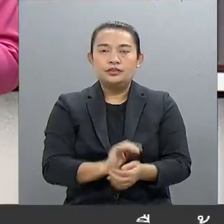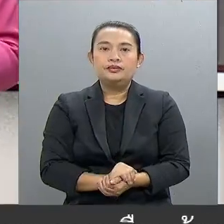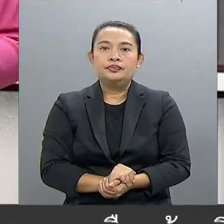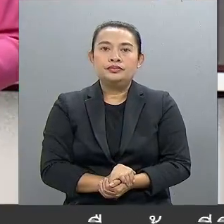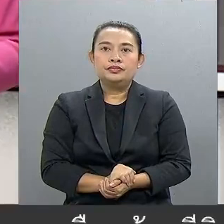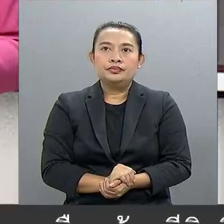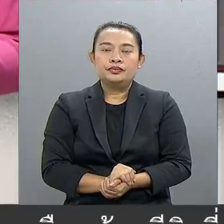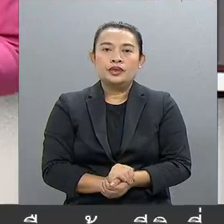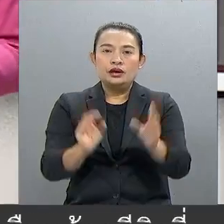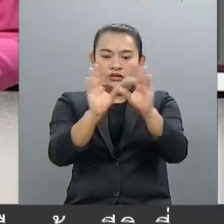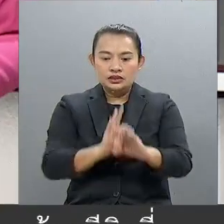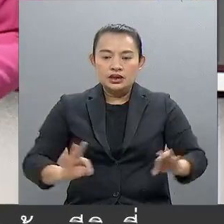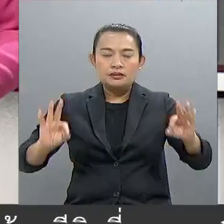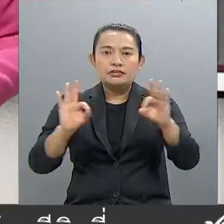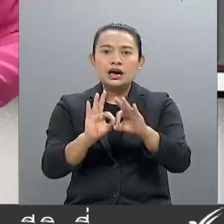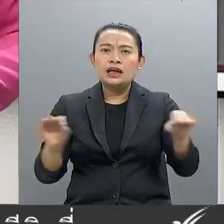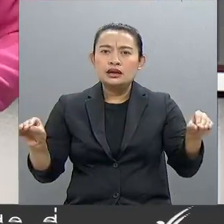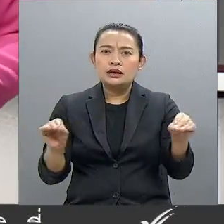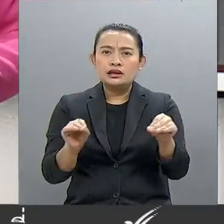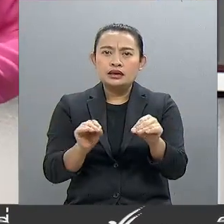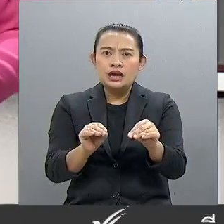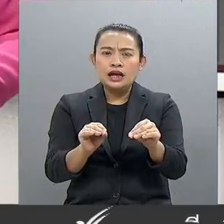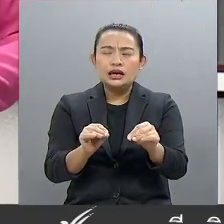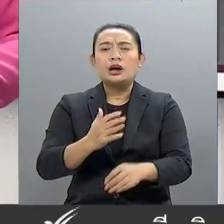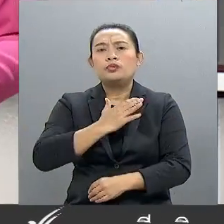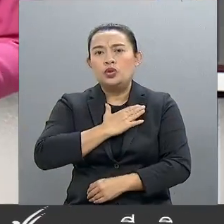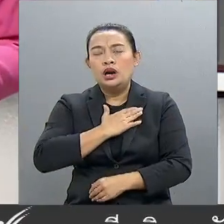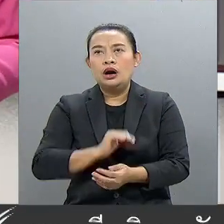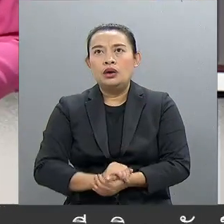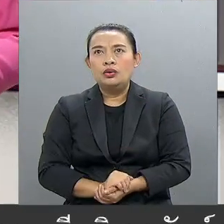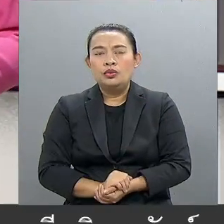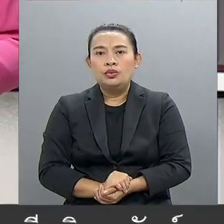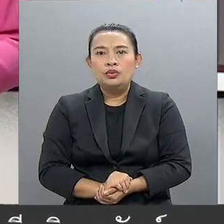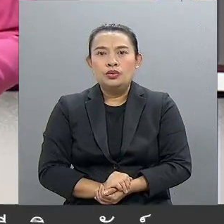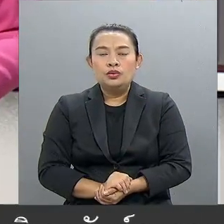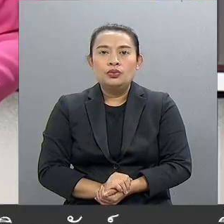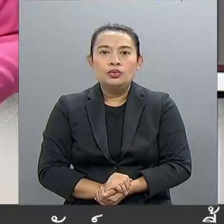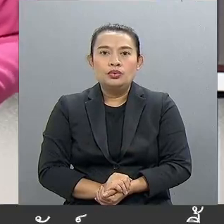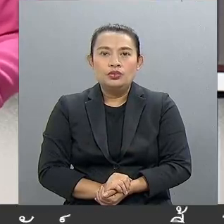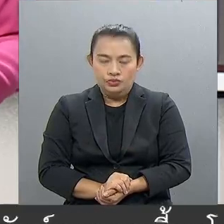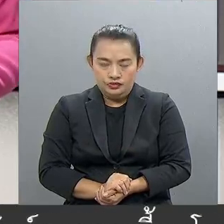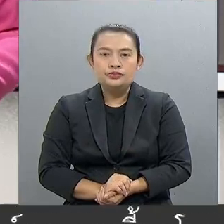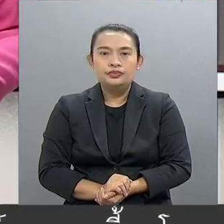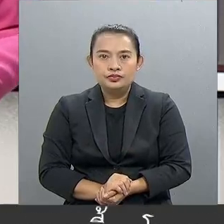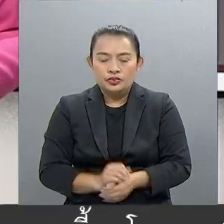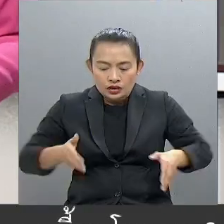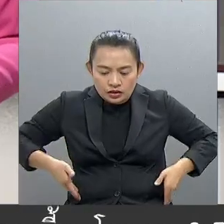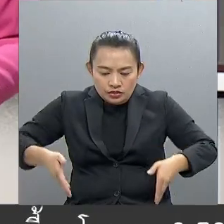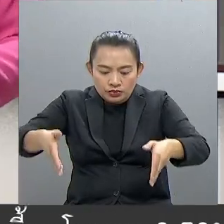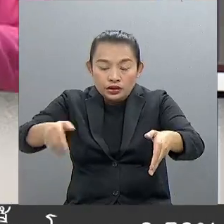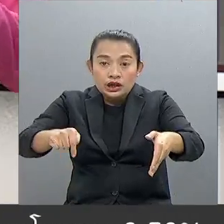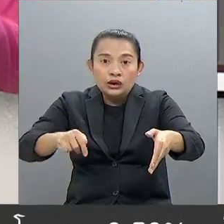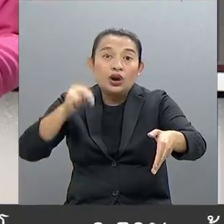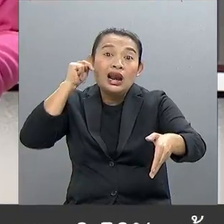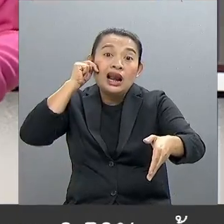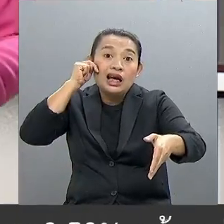ากๆเรื่องของอุบัติเหตุที่อาจจะเกิดขึ้นใครเคยเดินตกท่อบ้างไม่มีใครอยากจะให้เกิดเหตุการณ์แบบนี้นะคะแต่เมื่อเกิดขึ้นแล้วค่ะ